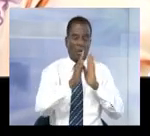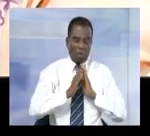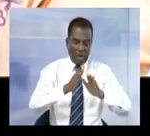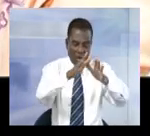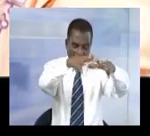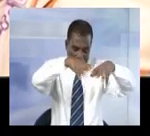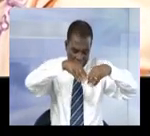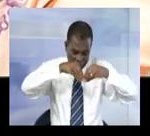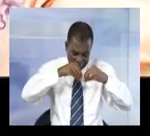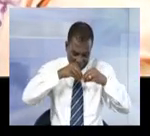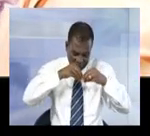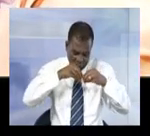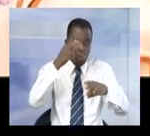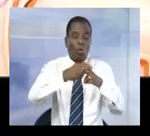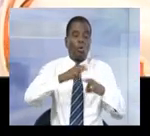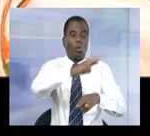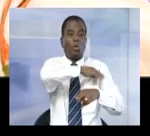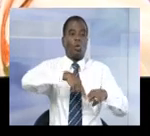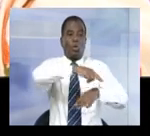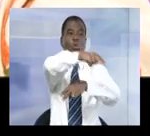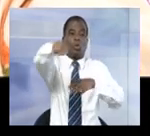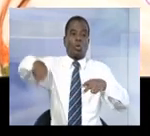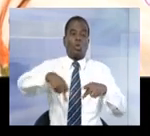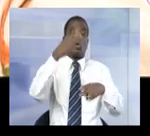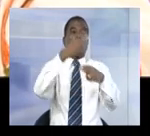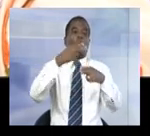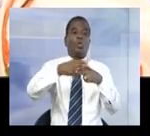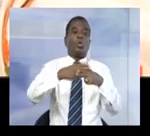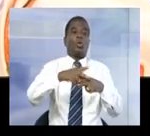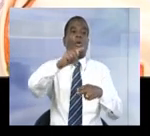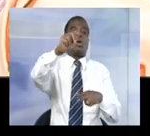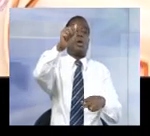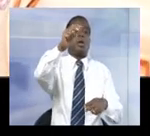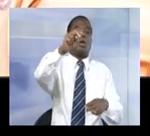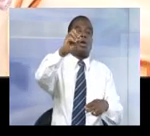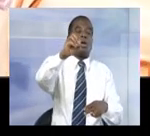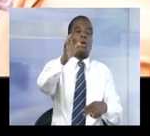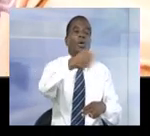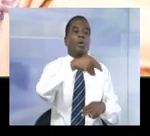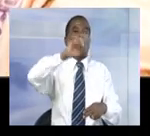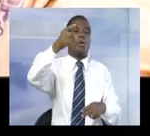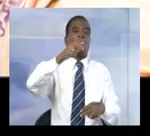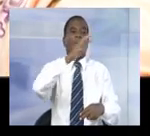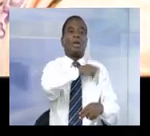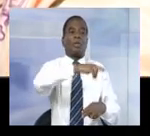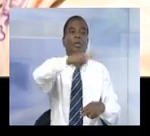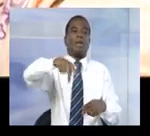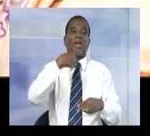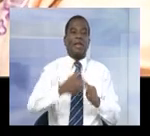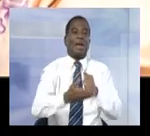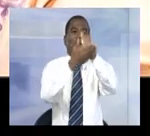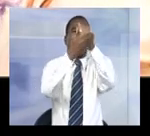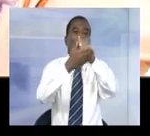au nom du royaume de l'Indénié, le nom de Tanoama, première reine-mère qui a